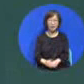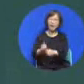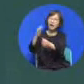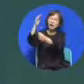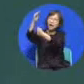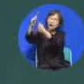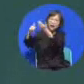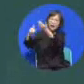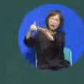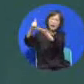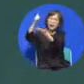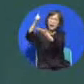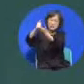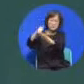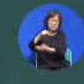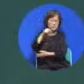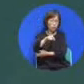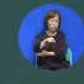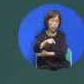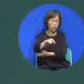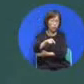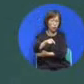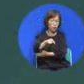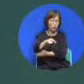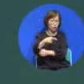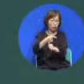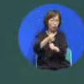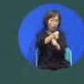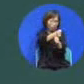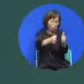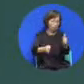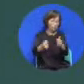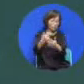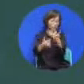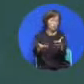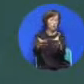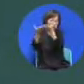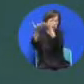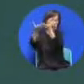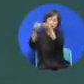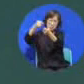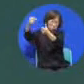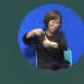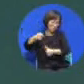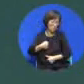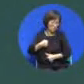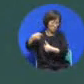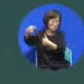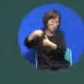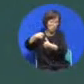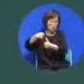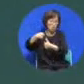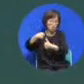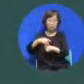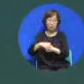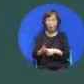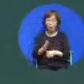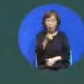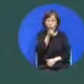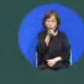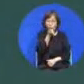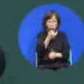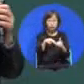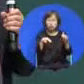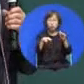바치라고 한다. 꼭대기 올라와서 얘기했단 말이에요. On the top of the mountain, Abraham said to his son, Now, God told me to sacrifice you. 근데 이삭이 도망가지